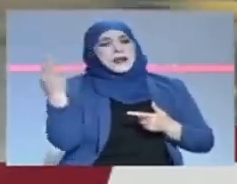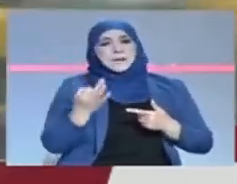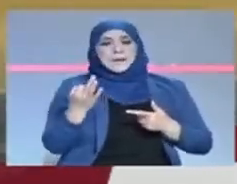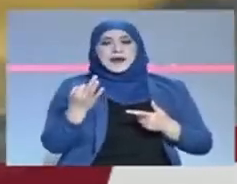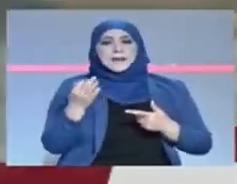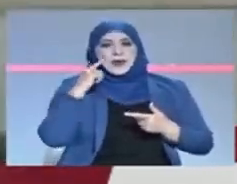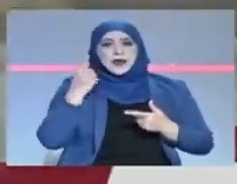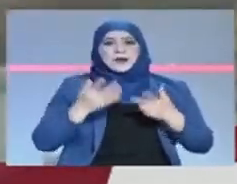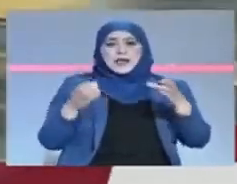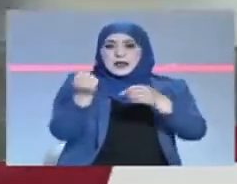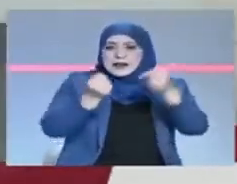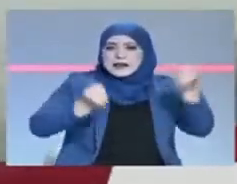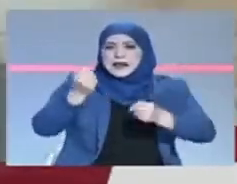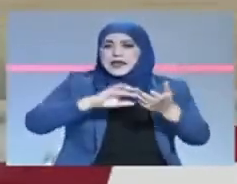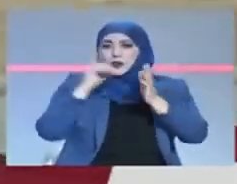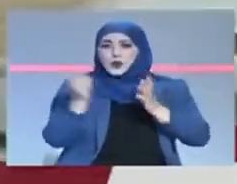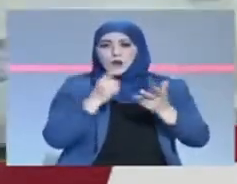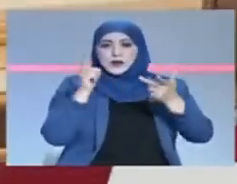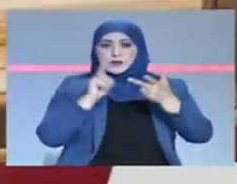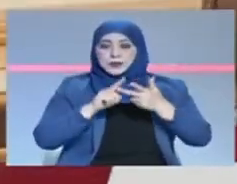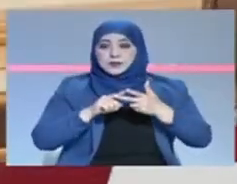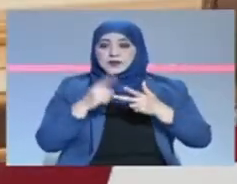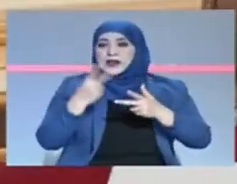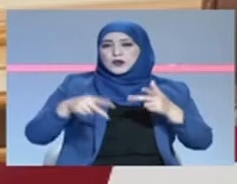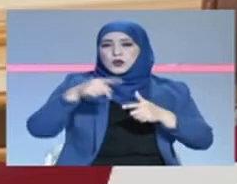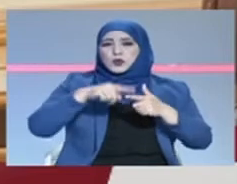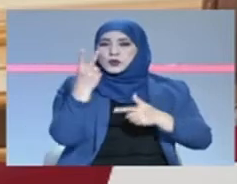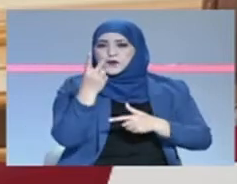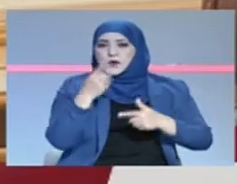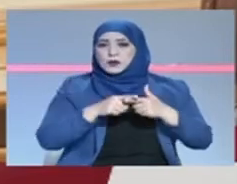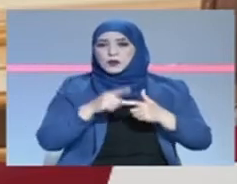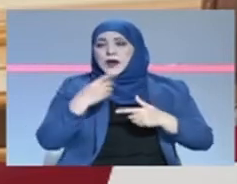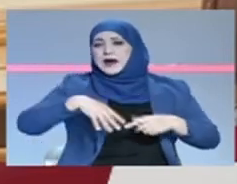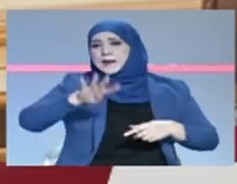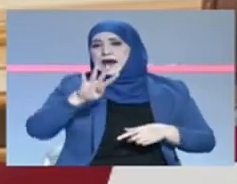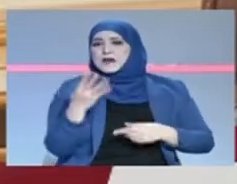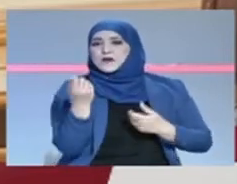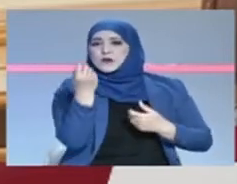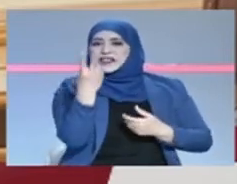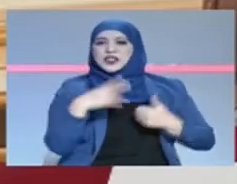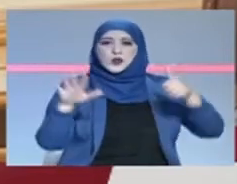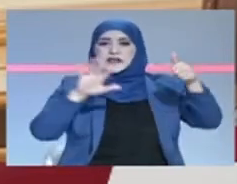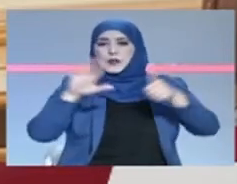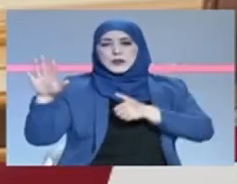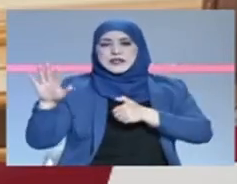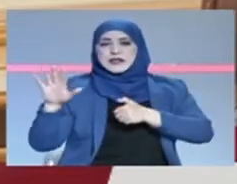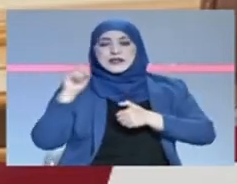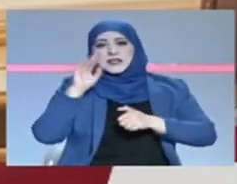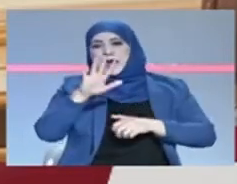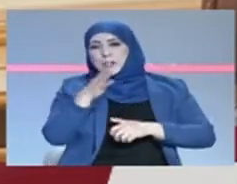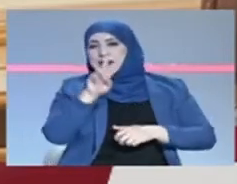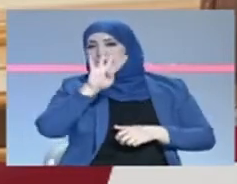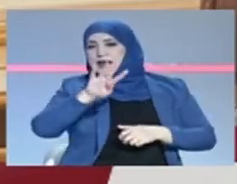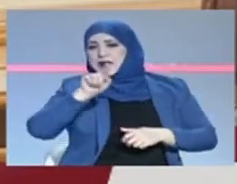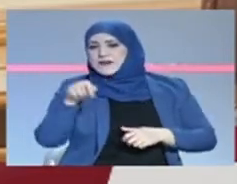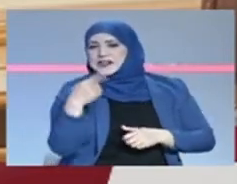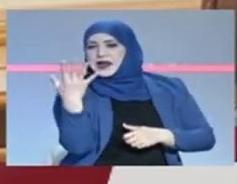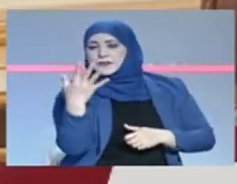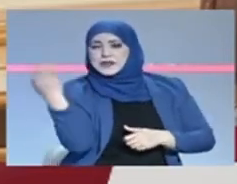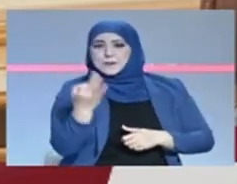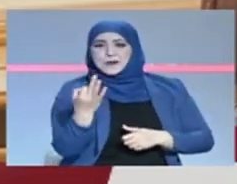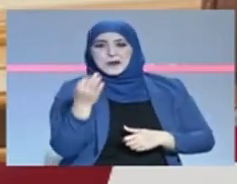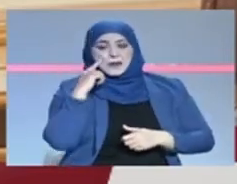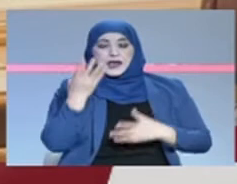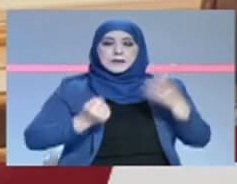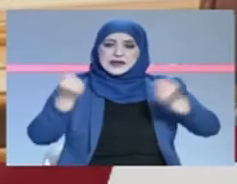3.5% من الأسطول. الاستعمال المزدوج 4266 سيارة، أي ما يمثل 4.5%